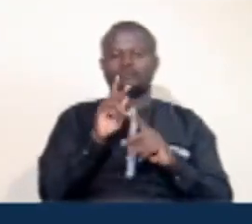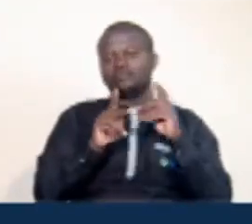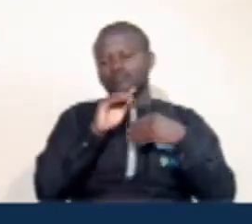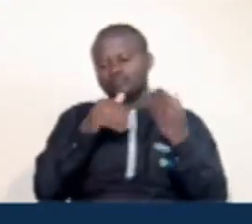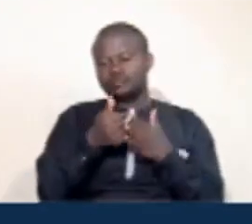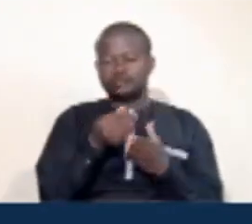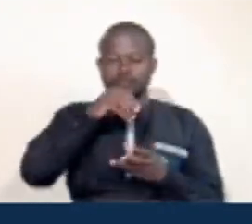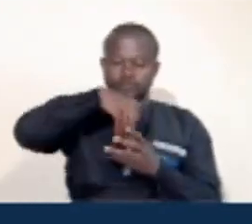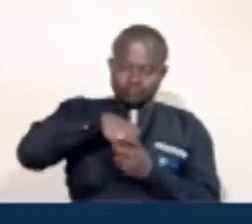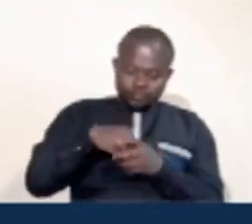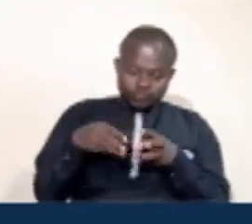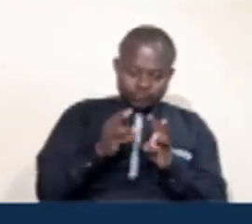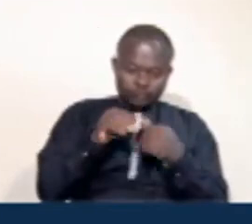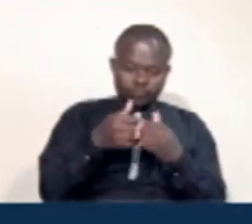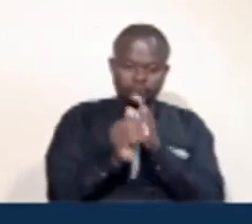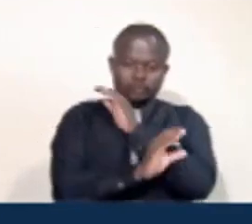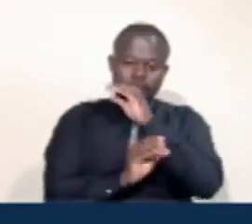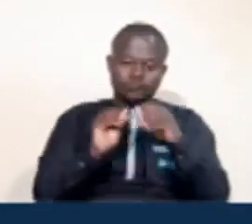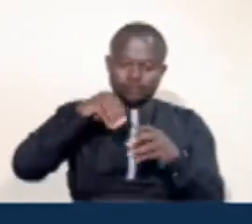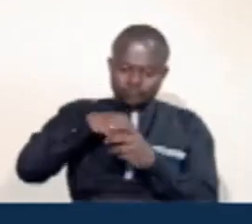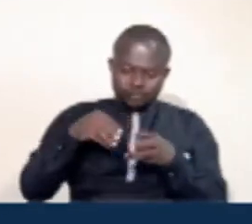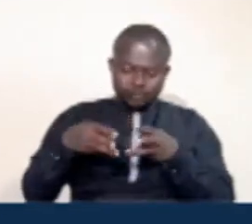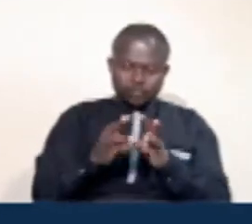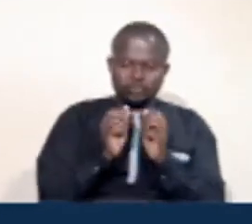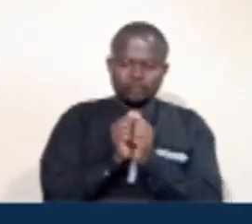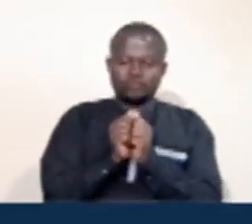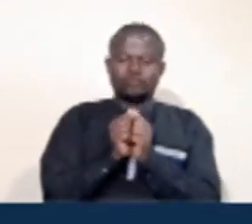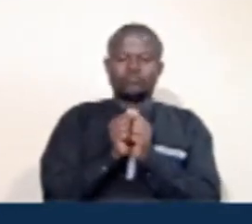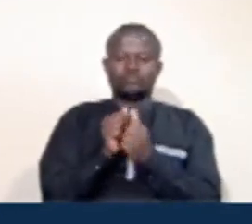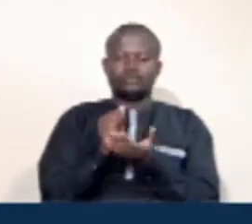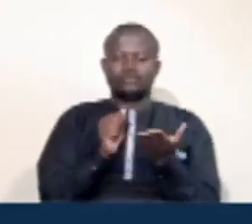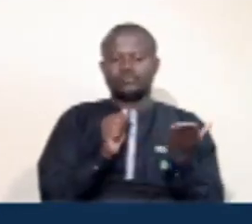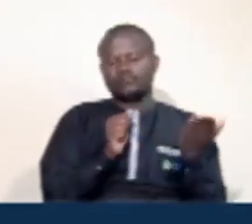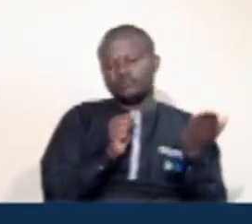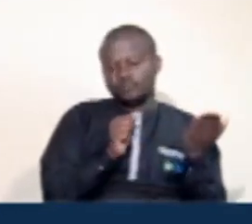bw'abaturage bawugize mu buryo bw'ibihugu biwugize mu buryo